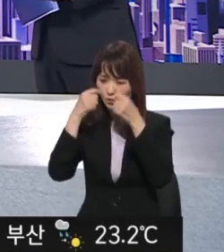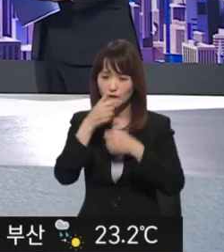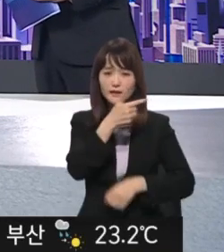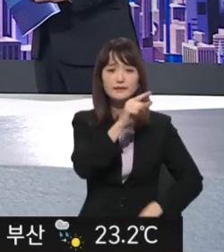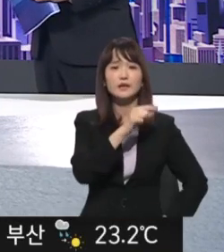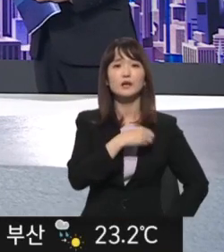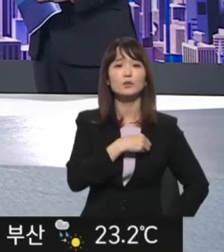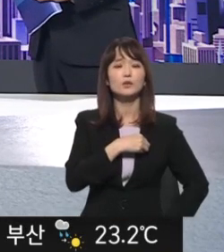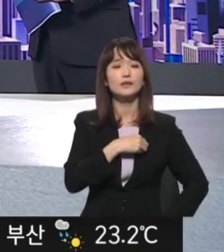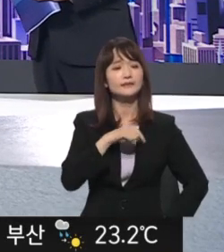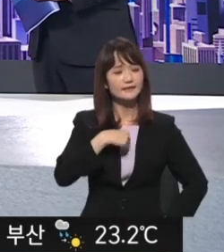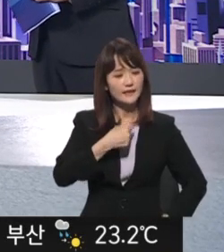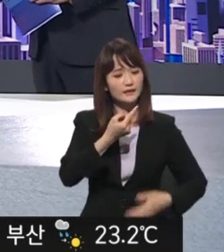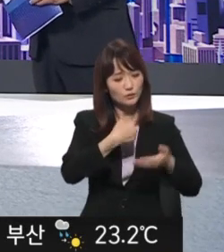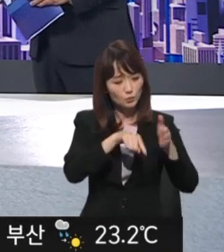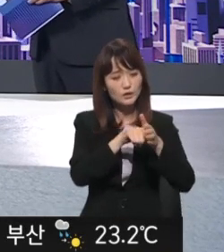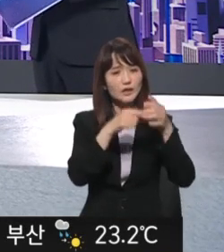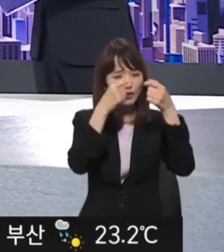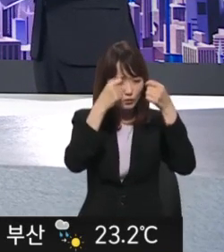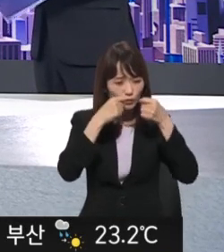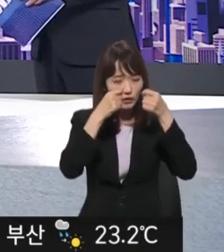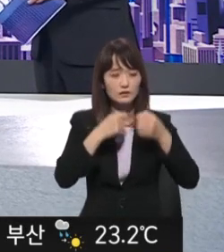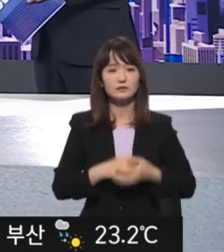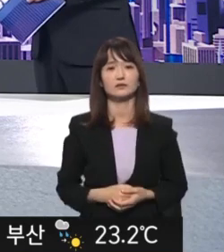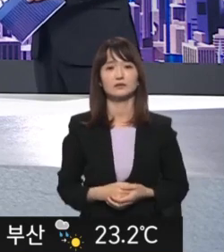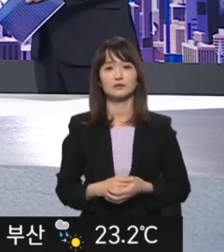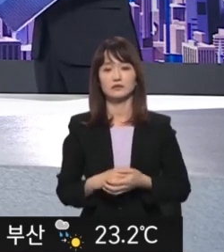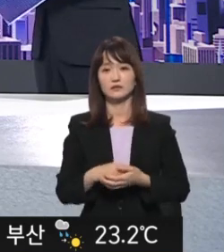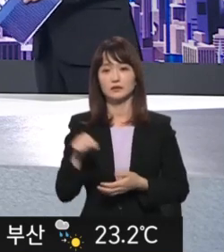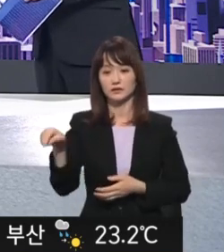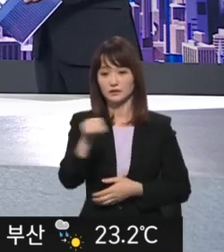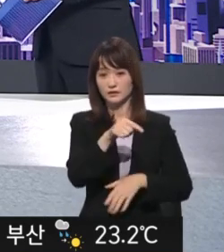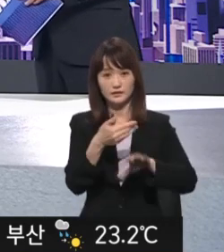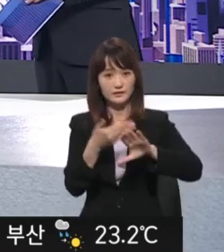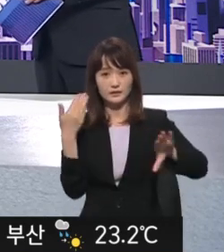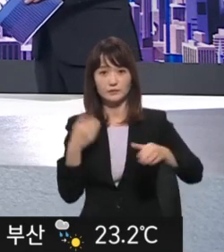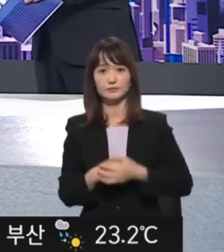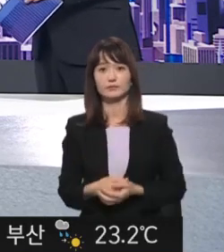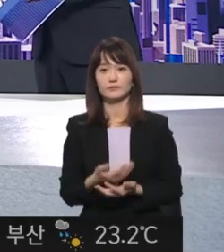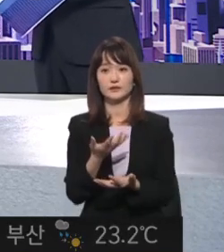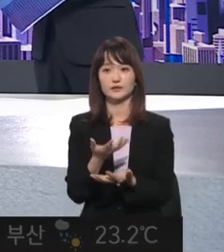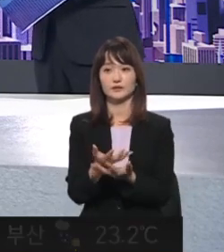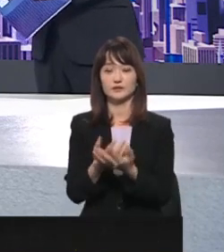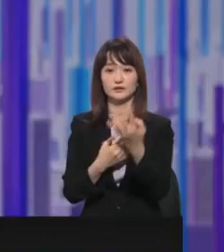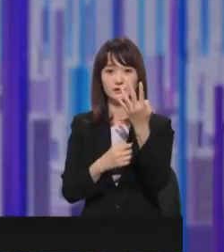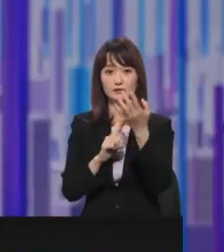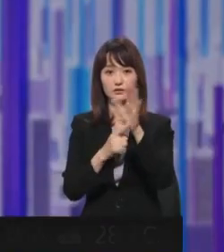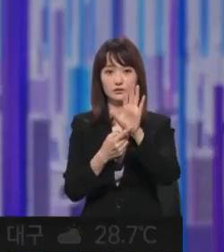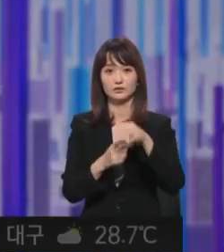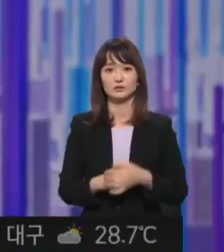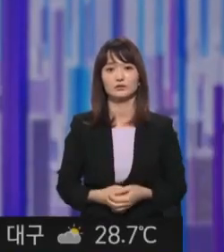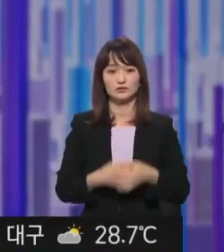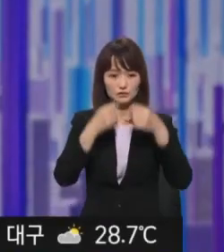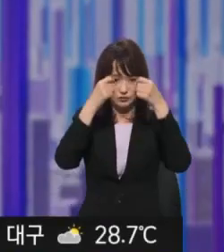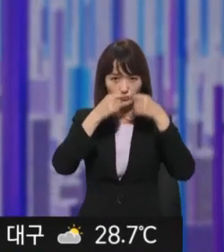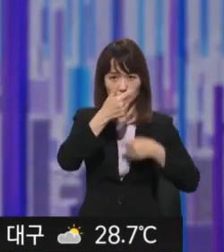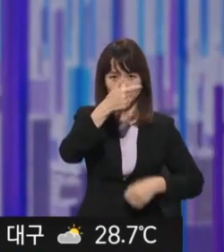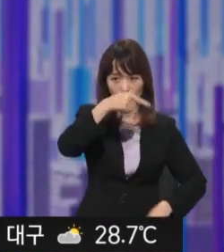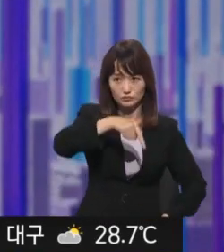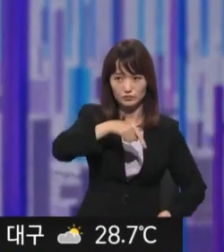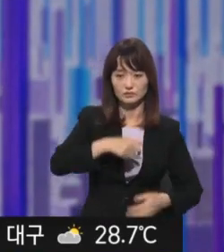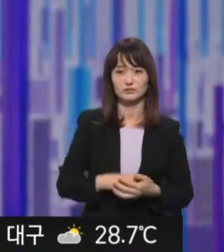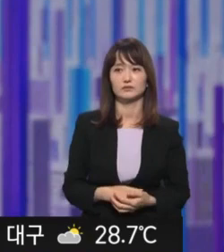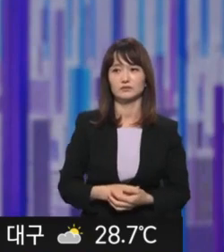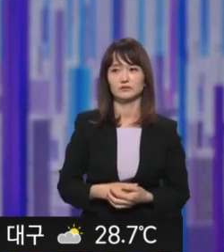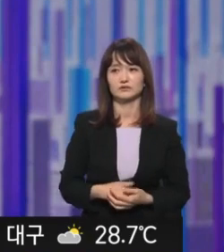나의 눈물이 다른 사람과 다르다 뭐 이런걸 한자 성어를 아니지만 네 글자로 표를 한다면 눈물로 짤을 써가지고 내로